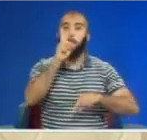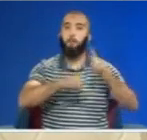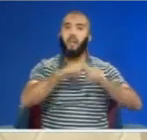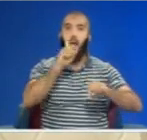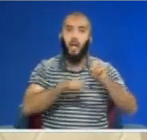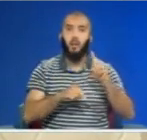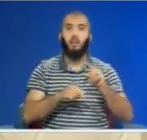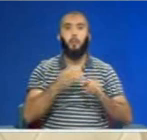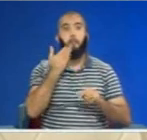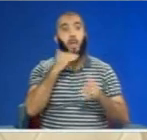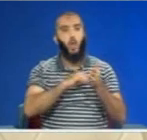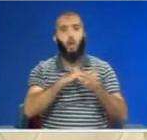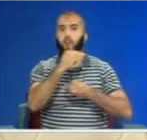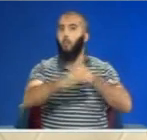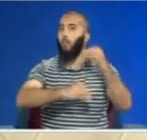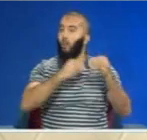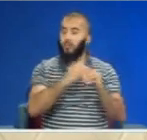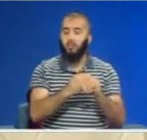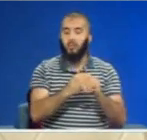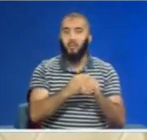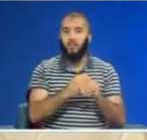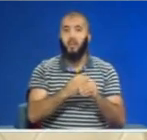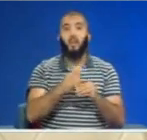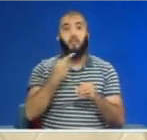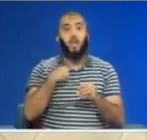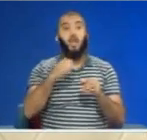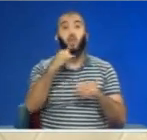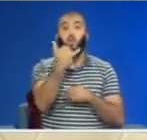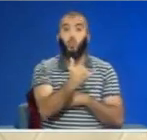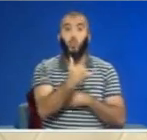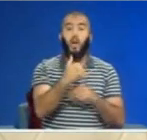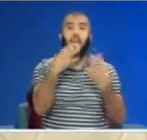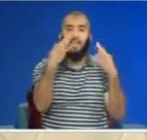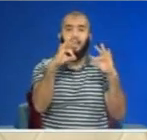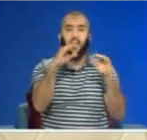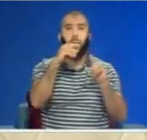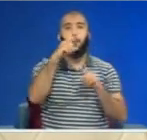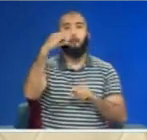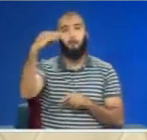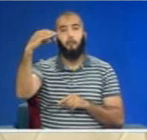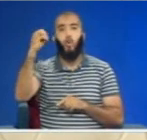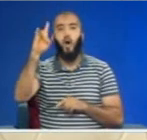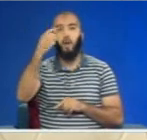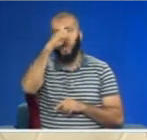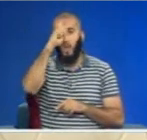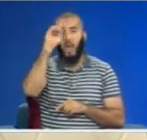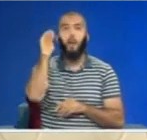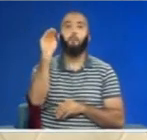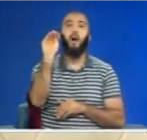في العالم. فإذا يوم عاشوراء هو يوم الثلاثاء إن شاء الله تعالى، إن شاء الله،